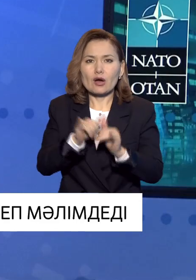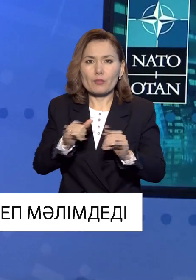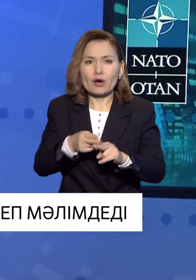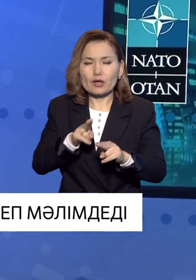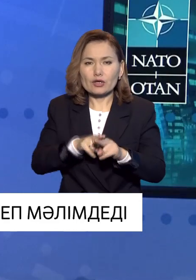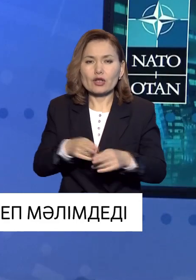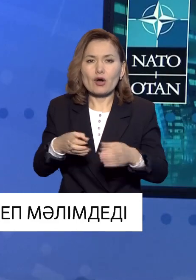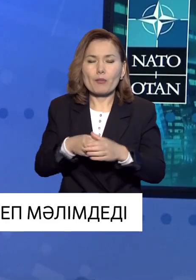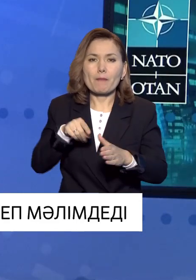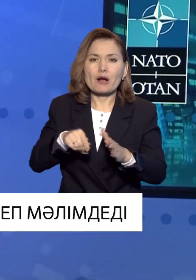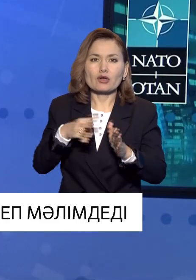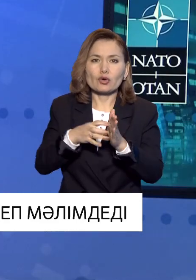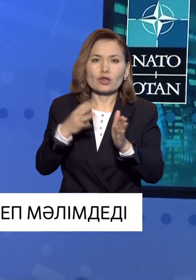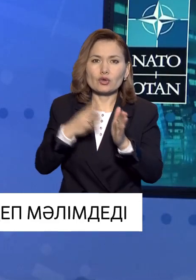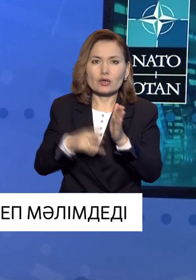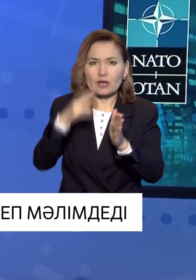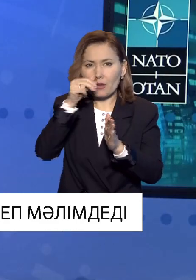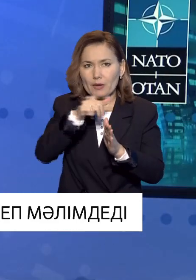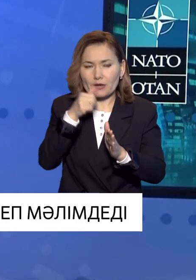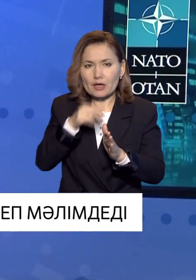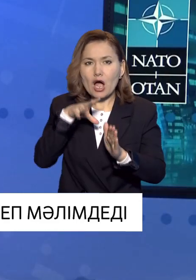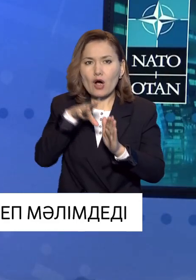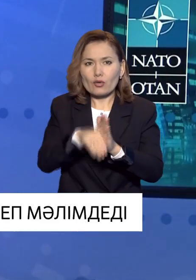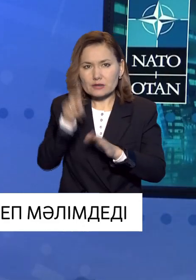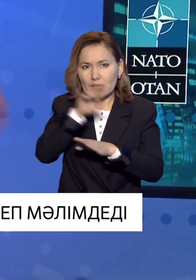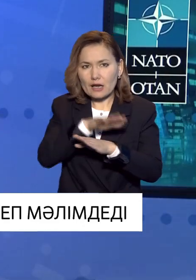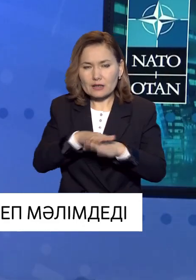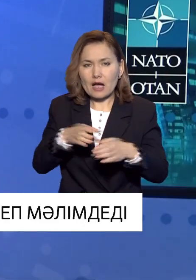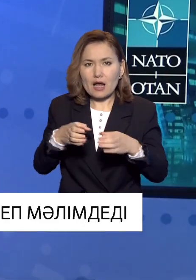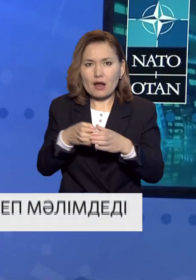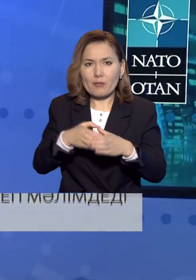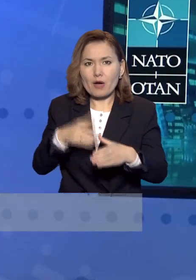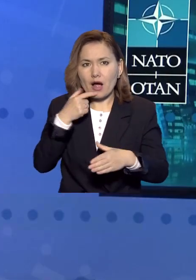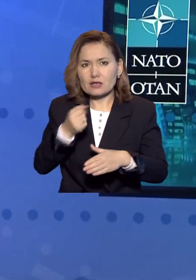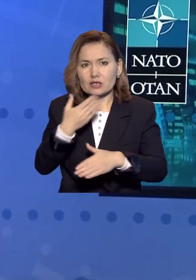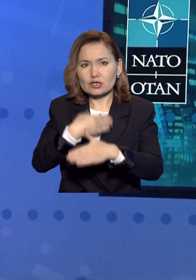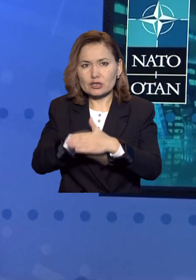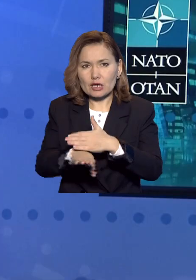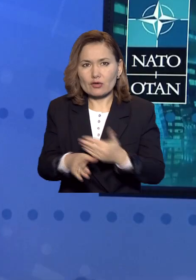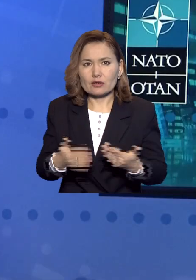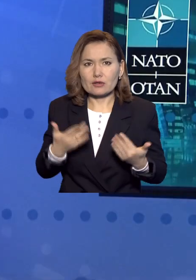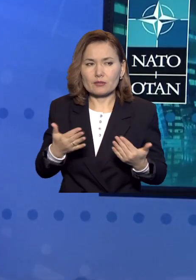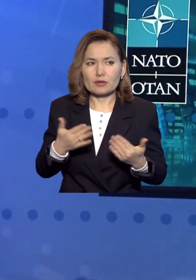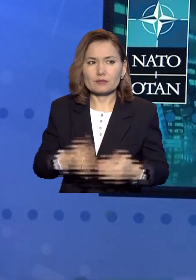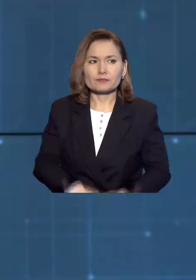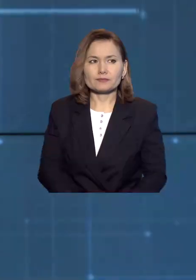ұйымға 1997 жылдан кейін қосылған елдерден альянс әскерін шығару.